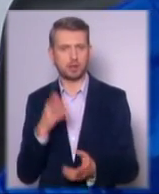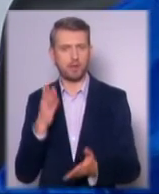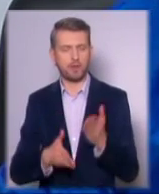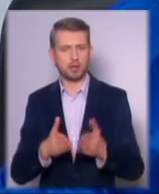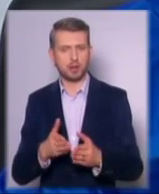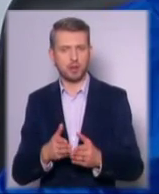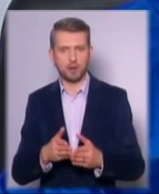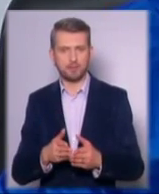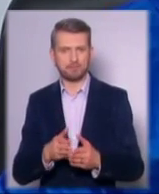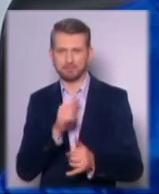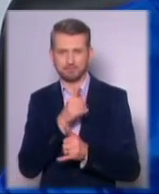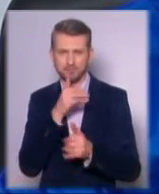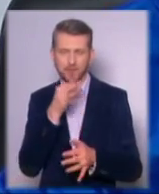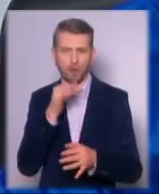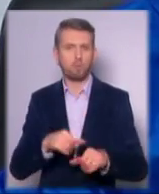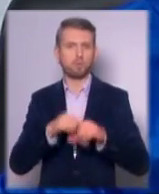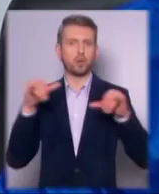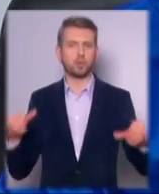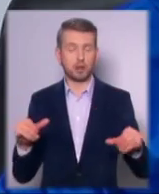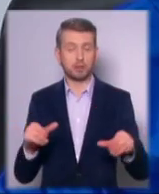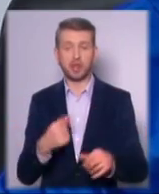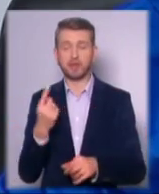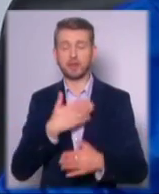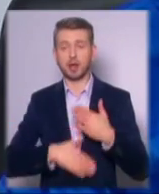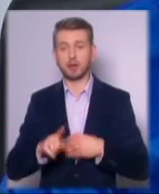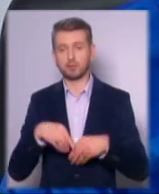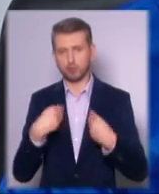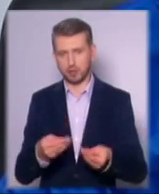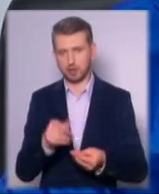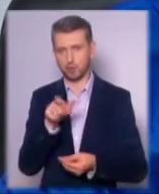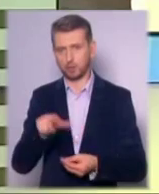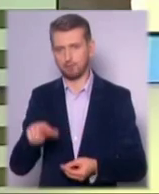не назовеш. І це, мабуть, єдина радість, яку може принести людям.